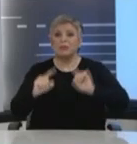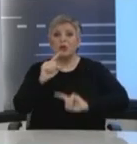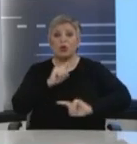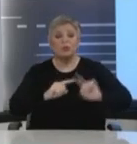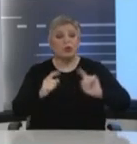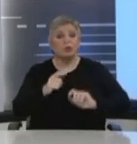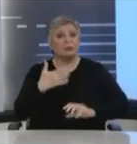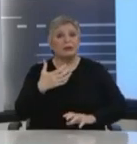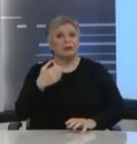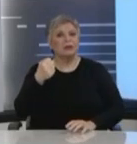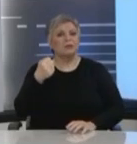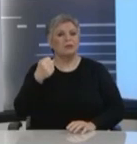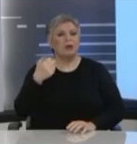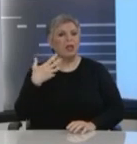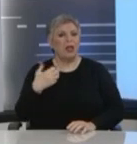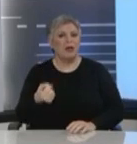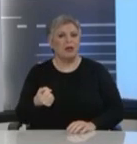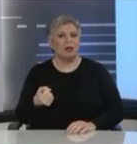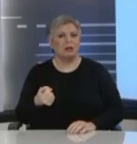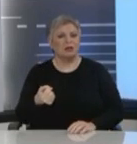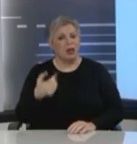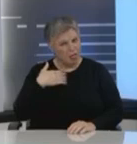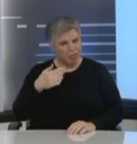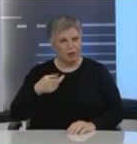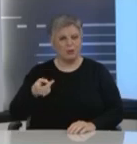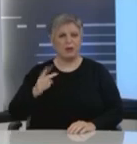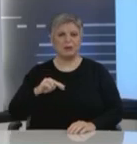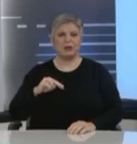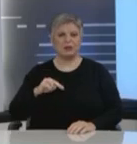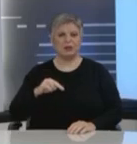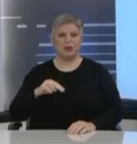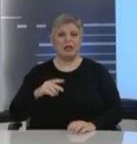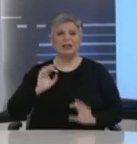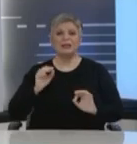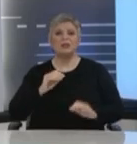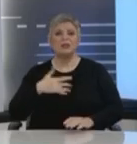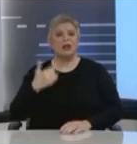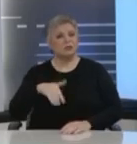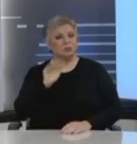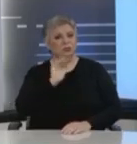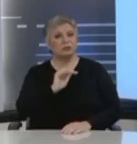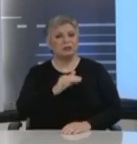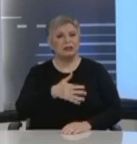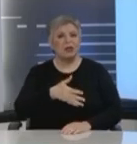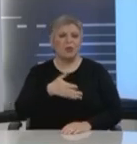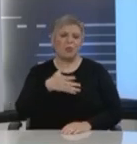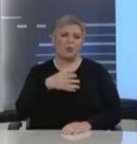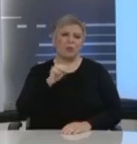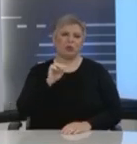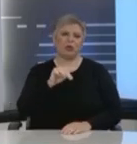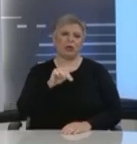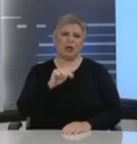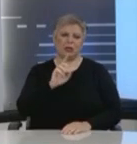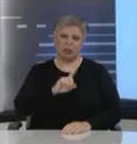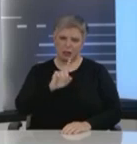απαντήσεις? Και στο σημείο αυτό θα ήθελα να πω κάτι και στον κύριο Μητσοτάκη. Κύριε